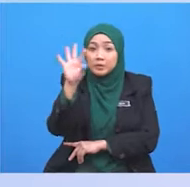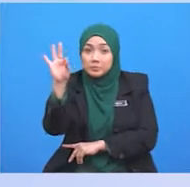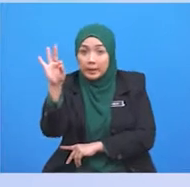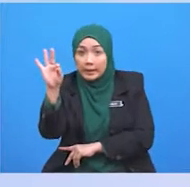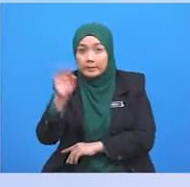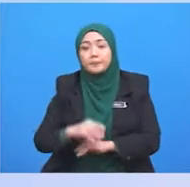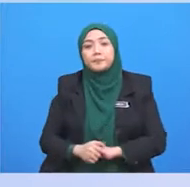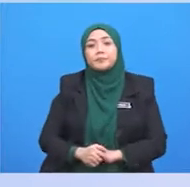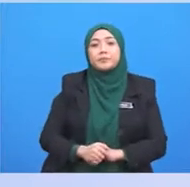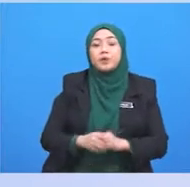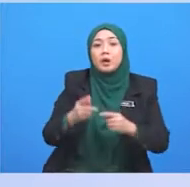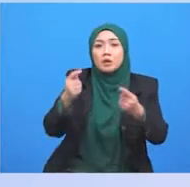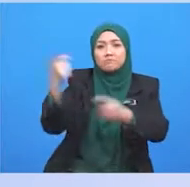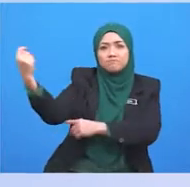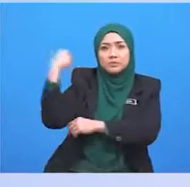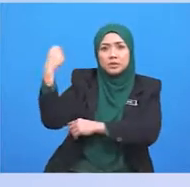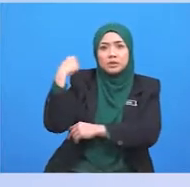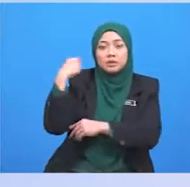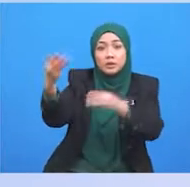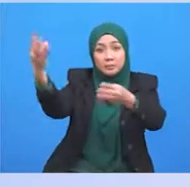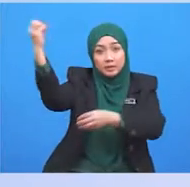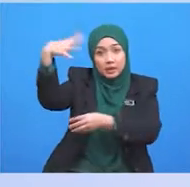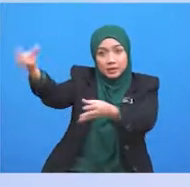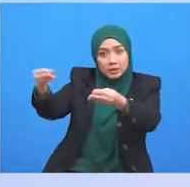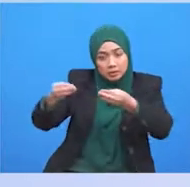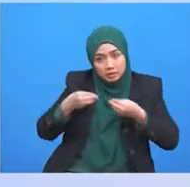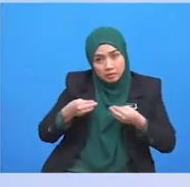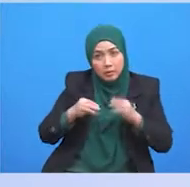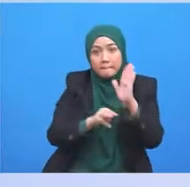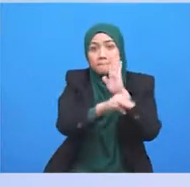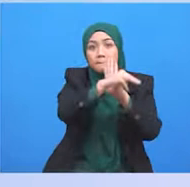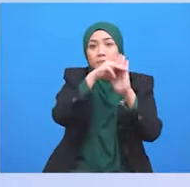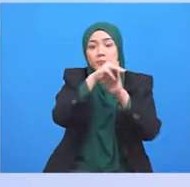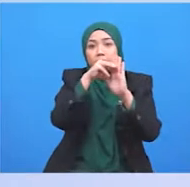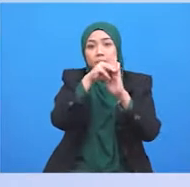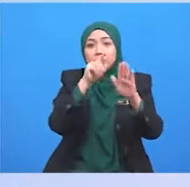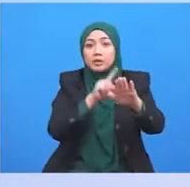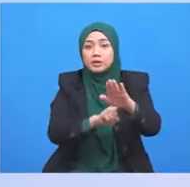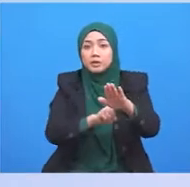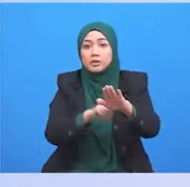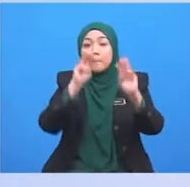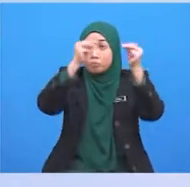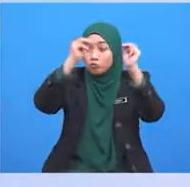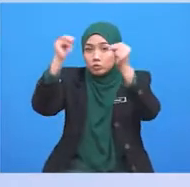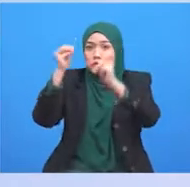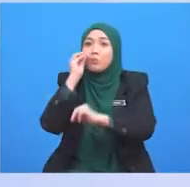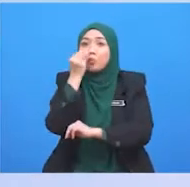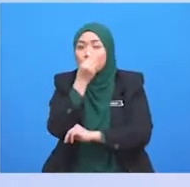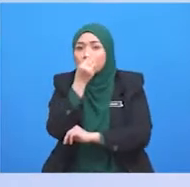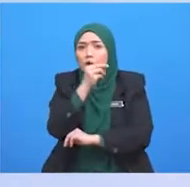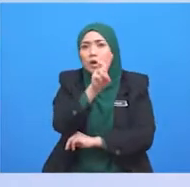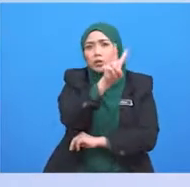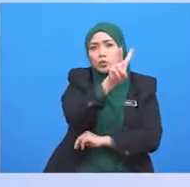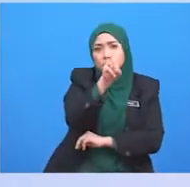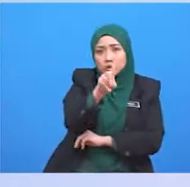diterima di kawasan Khatulistiwa iaitu musim bunga di hemisfera utara pada 21 Mac sementara di